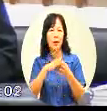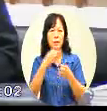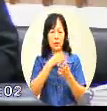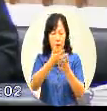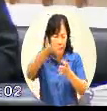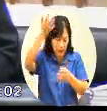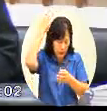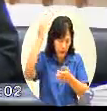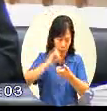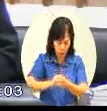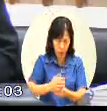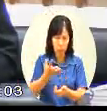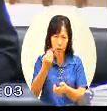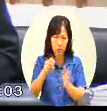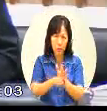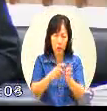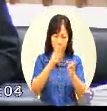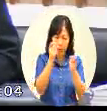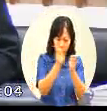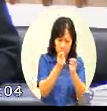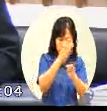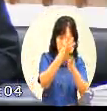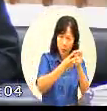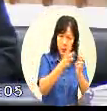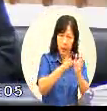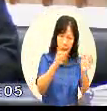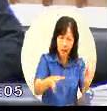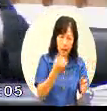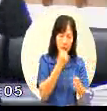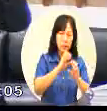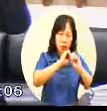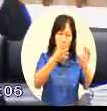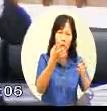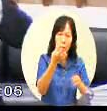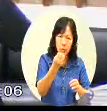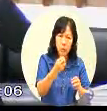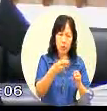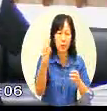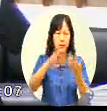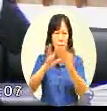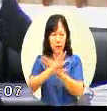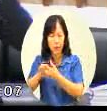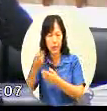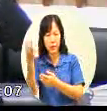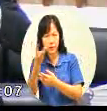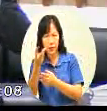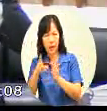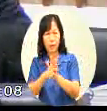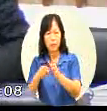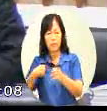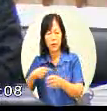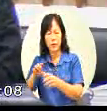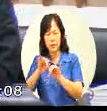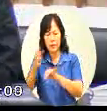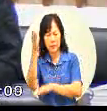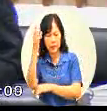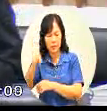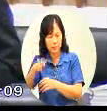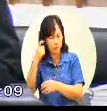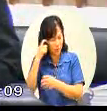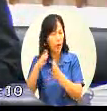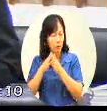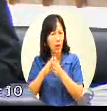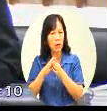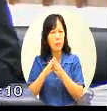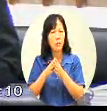是多少，近三年公告限值是多少，另外3项呢其实不应该是你地政专业应该考虑。另